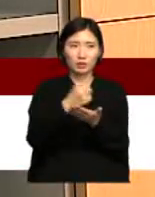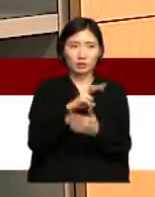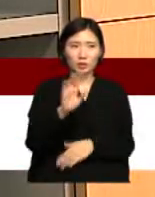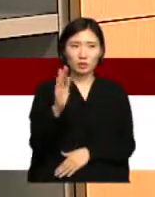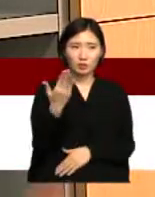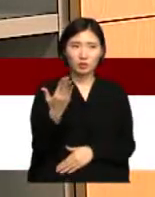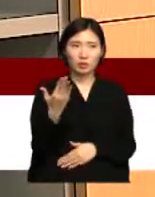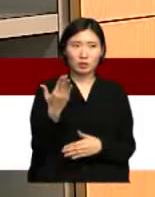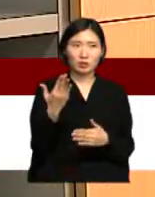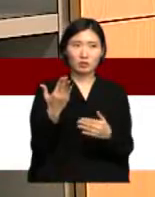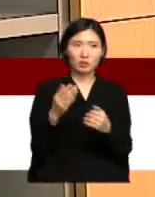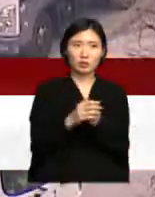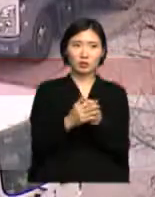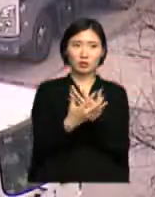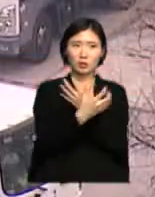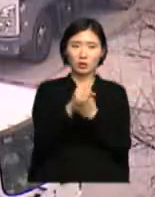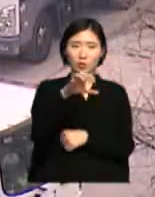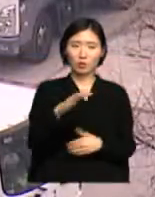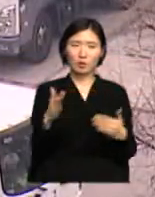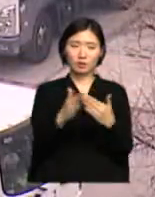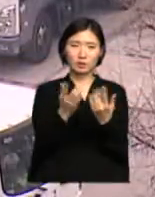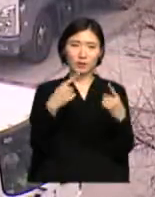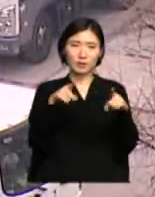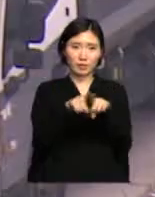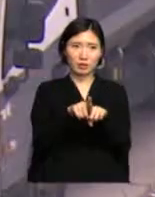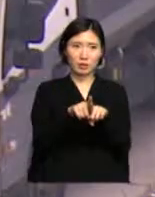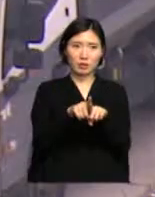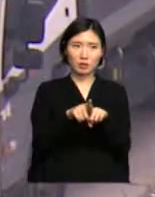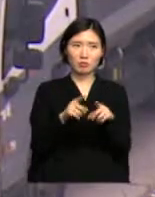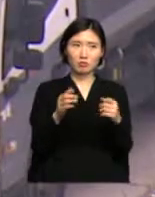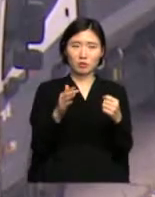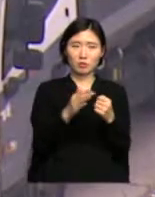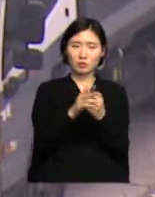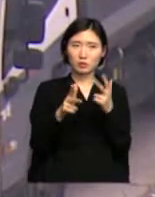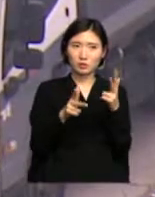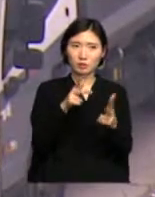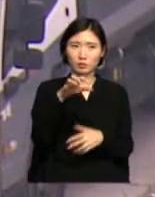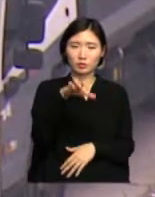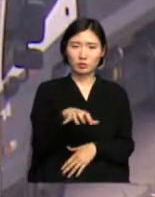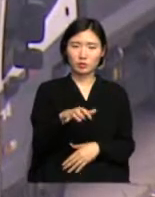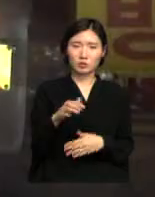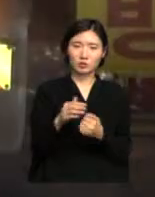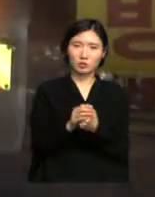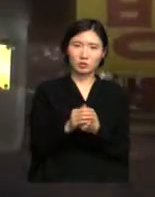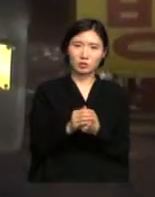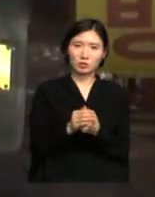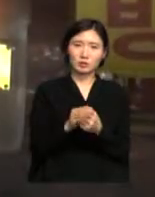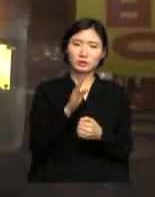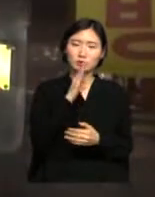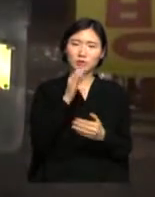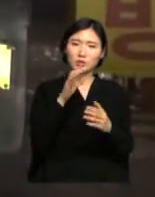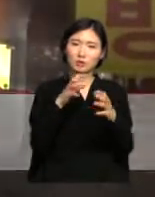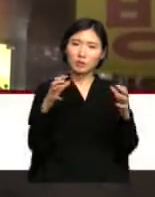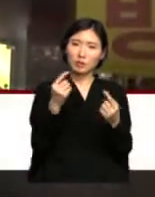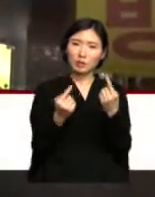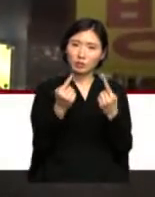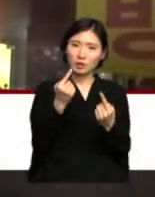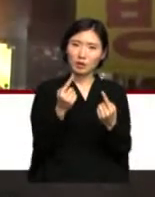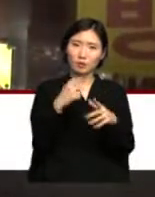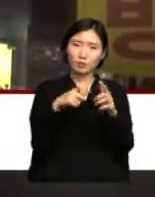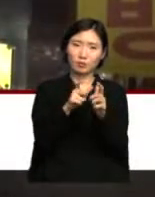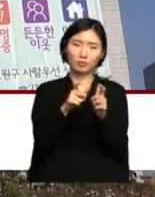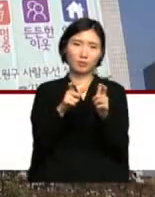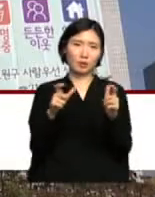계약을 해놓은 데 것도 같이 치운 거잖아요. 때문에 업체들이 실제 발생한 수집 운반량보다 쓰레기량을 부풀렸다는